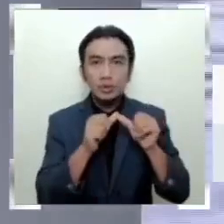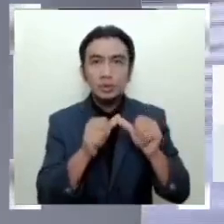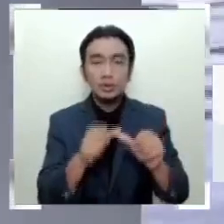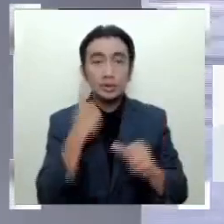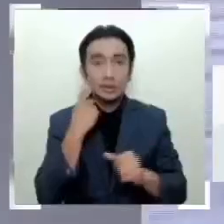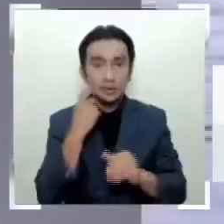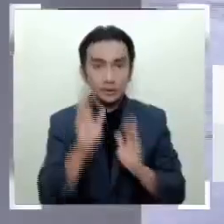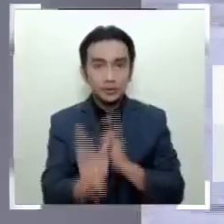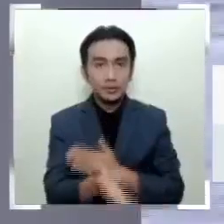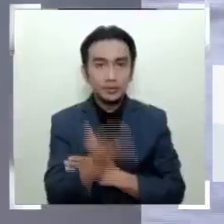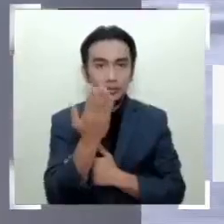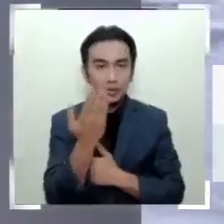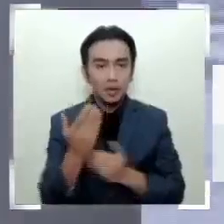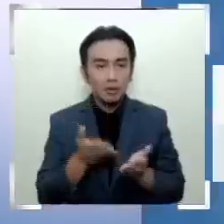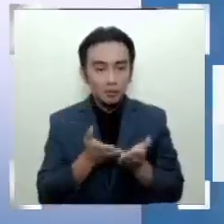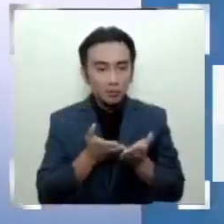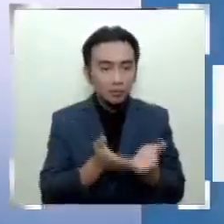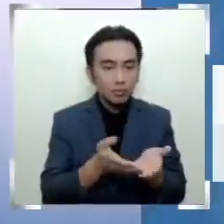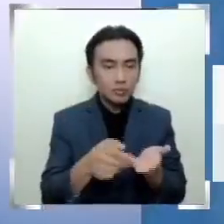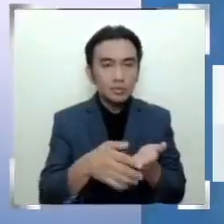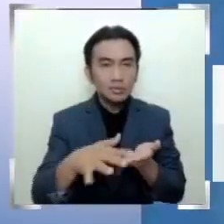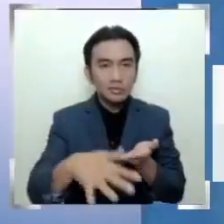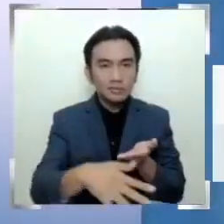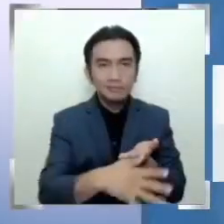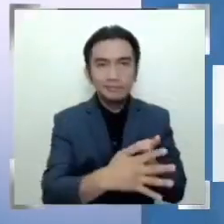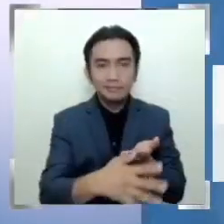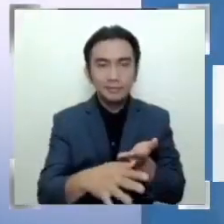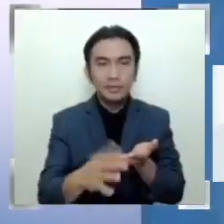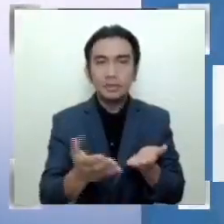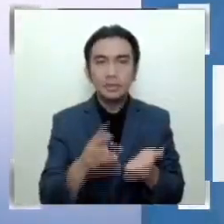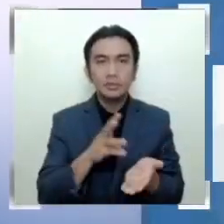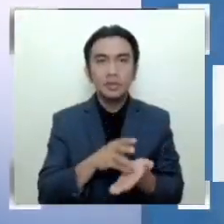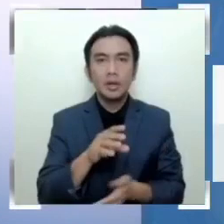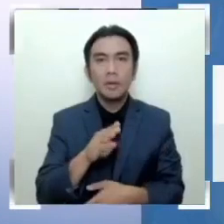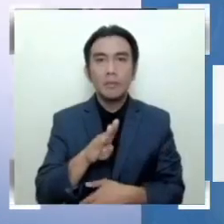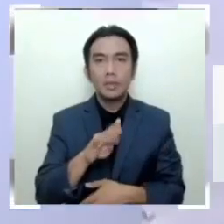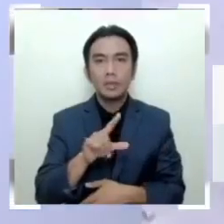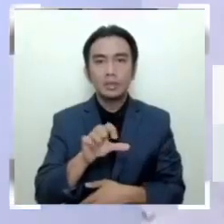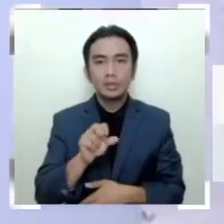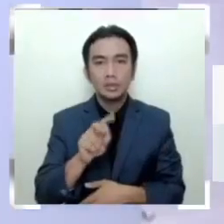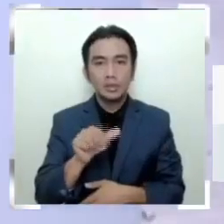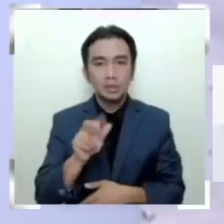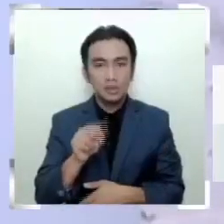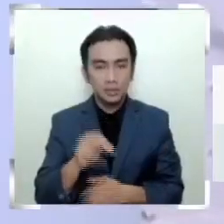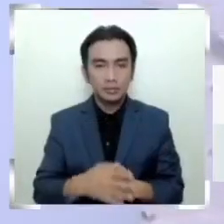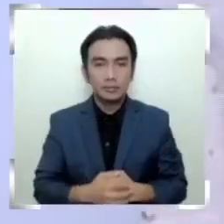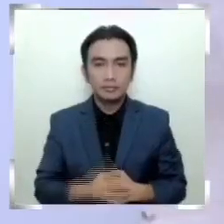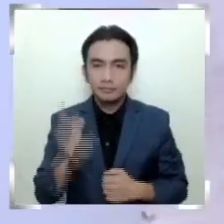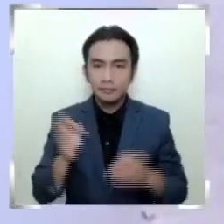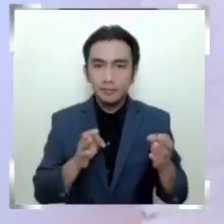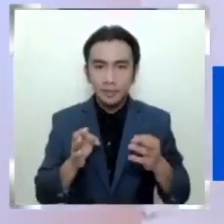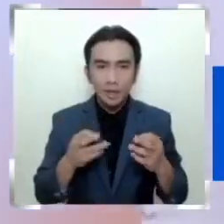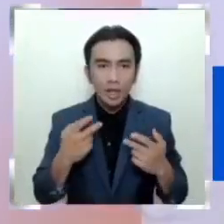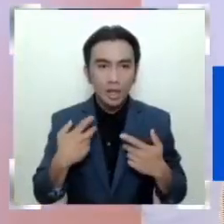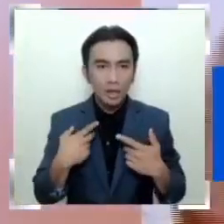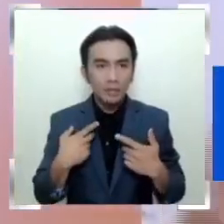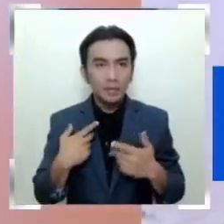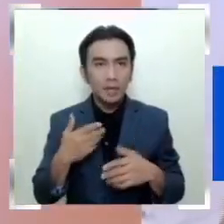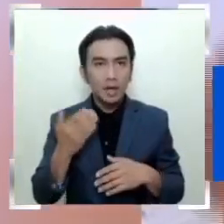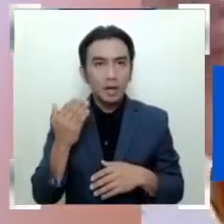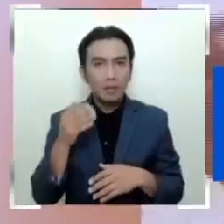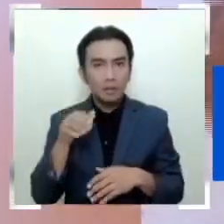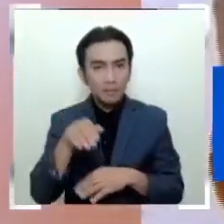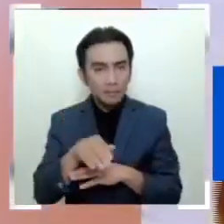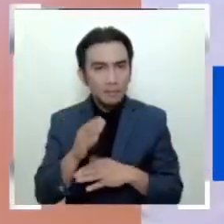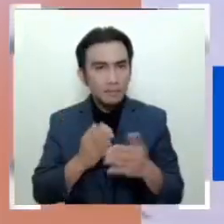sa Balok-Balok Island sa Basilan. Possible dyan sa baba, mga cargos yan eh. Kahapon kasi inakyat nila, yun ang napaunat